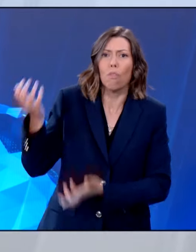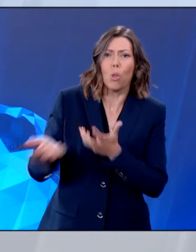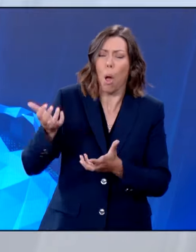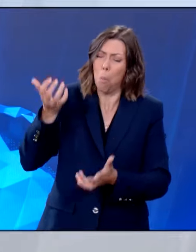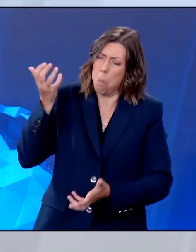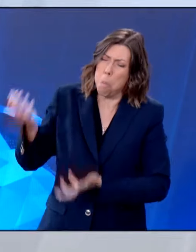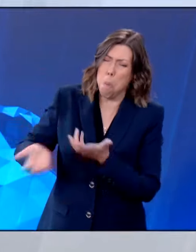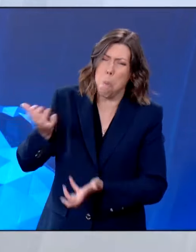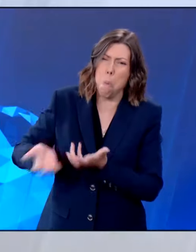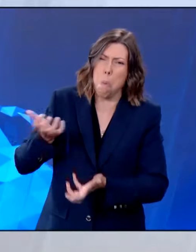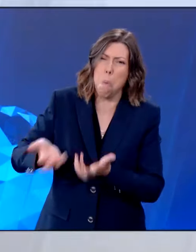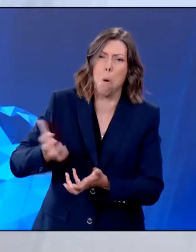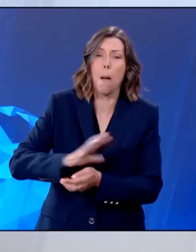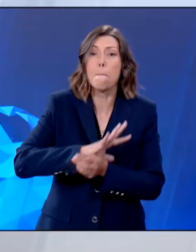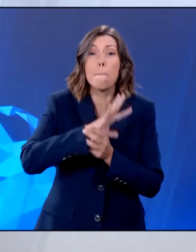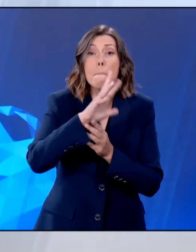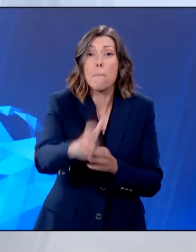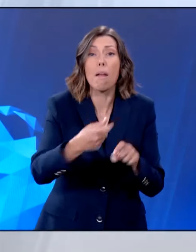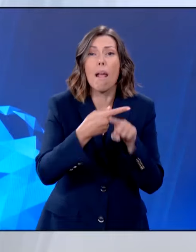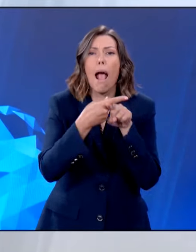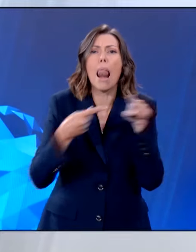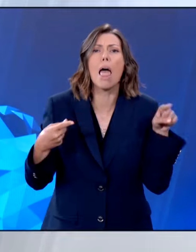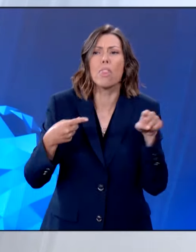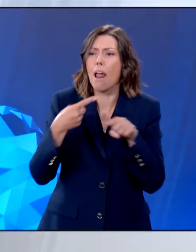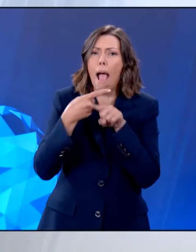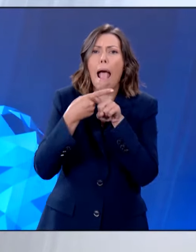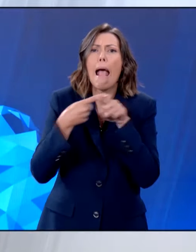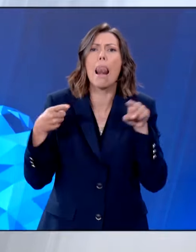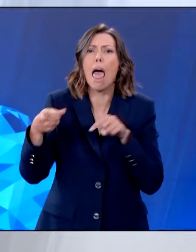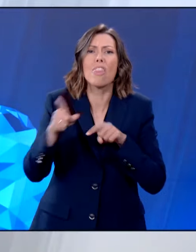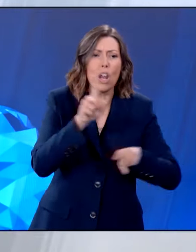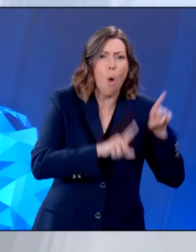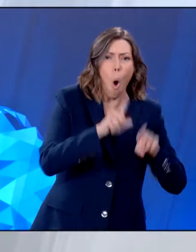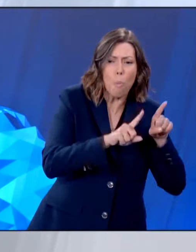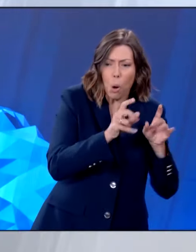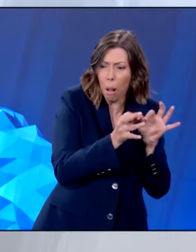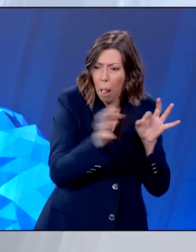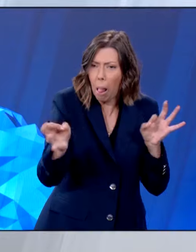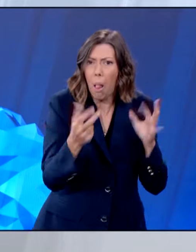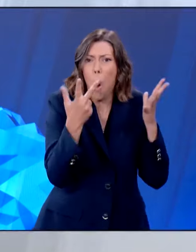και έφτασε στο Χαλάνδρι σε απόσταση μόλις 8,5 χιλιόμετρα από την Ομόνοια.